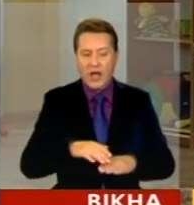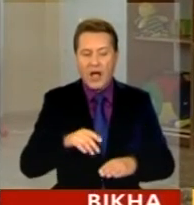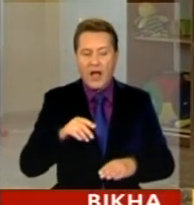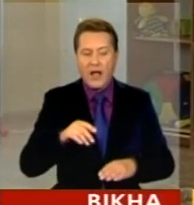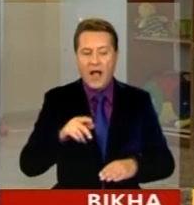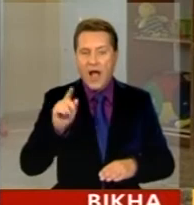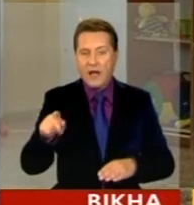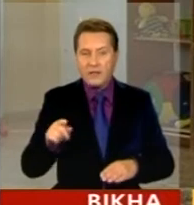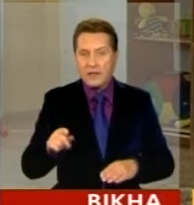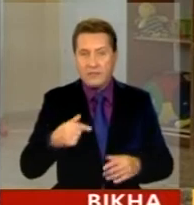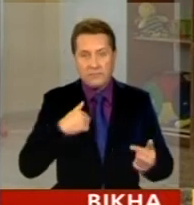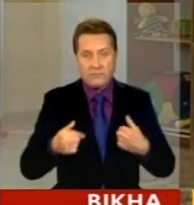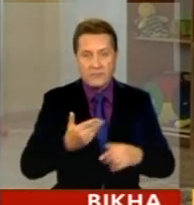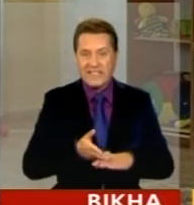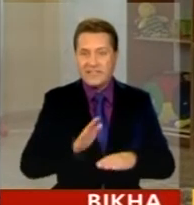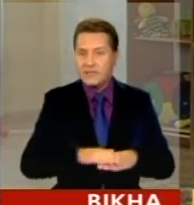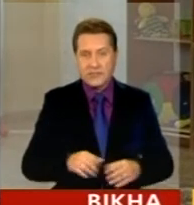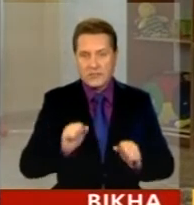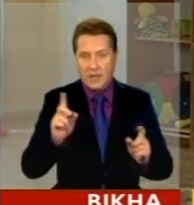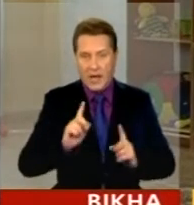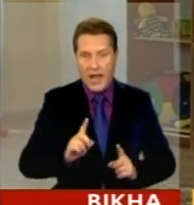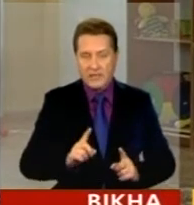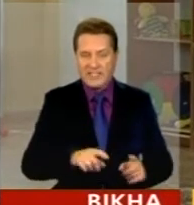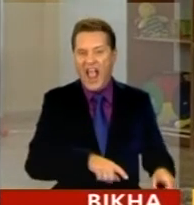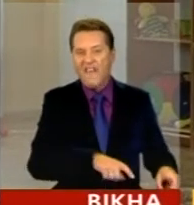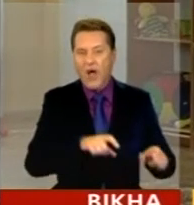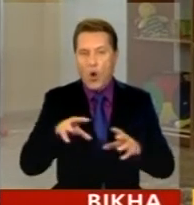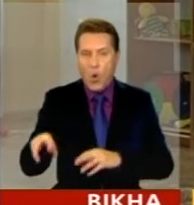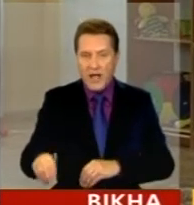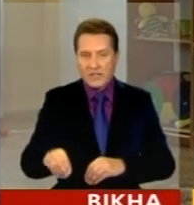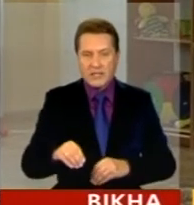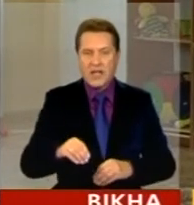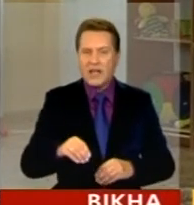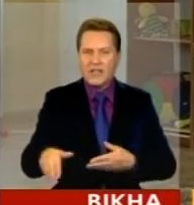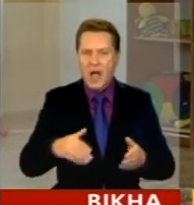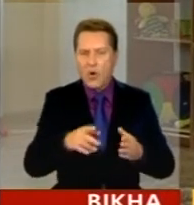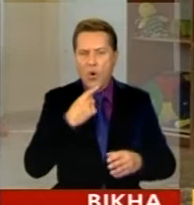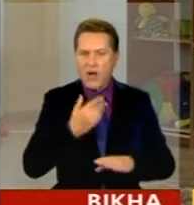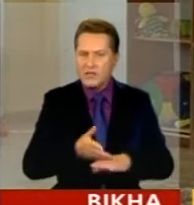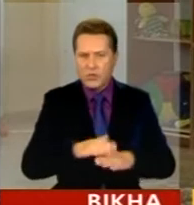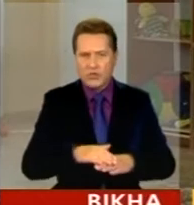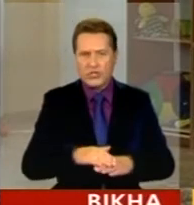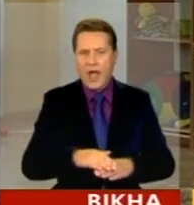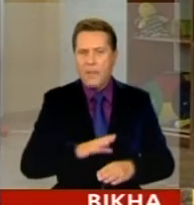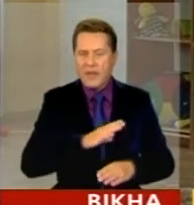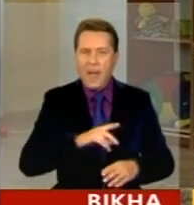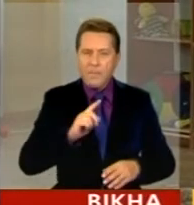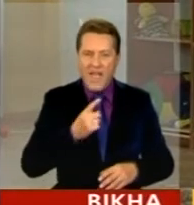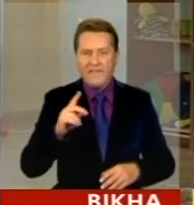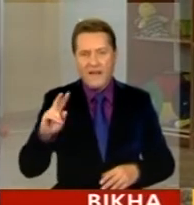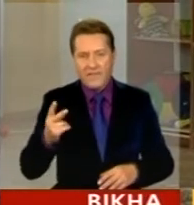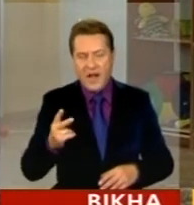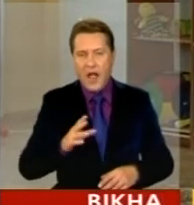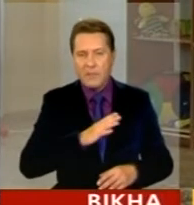срок перенесли 2 таких серйозних евакуації. Дорога дуже складна була, тяжела. І перша, і друга евакуація були